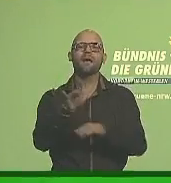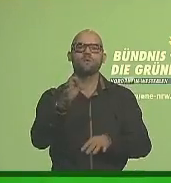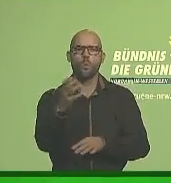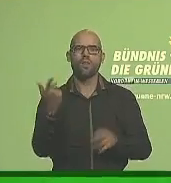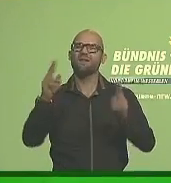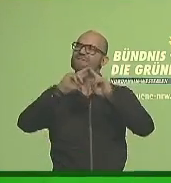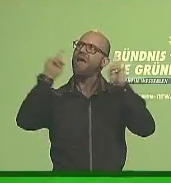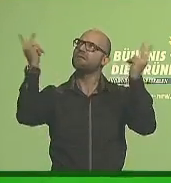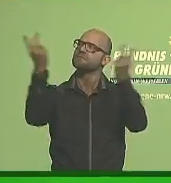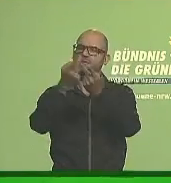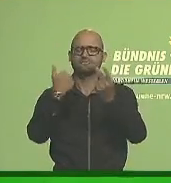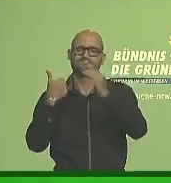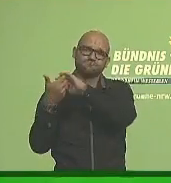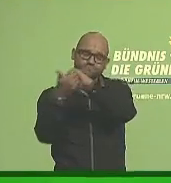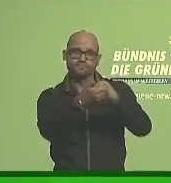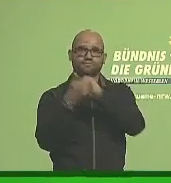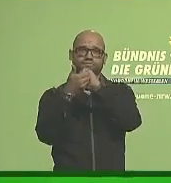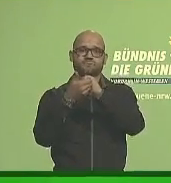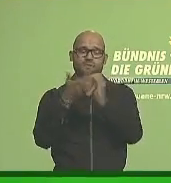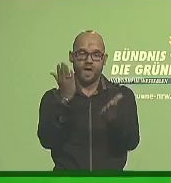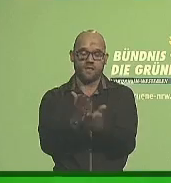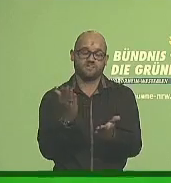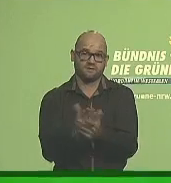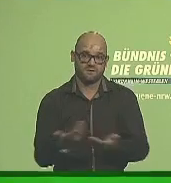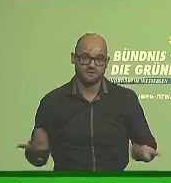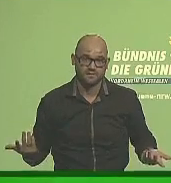Welt solidarisieren.